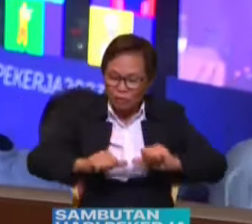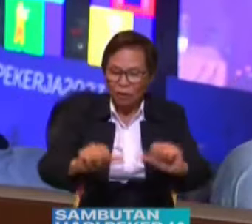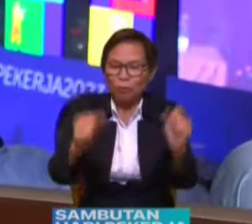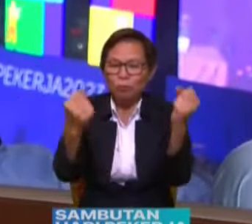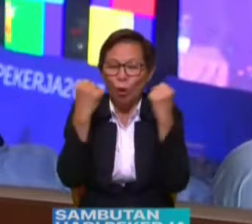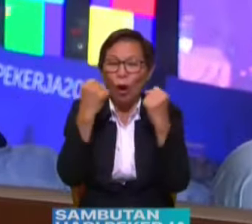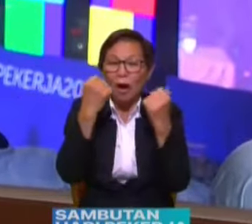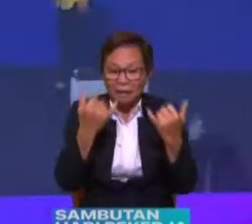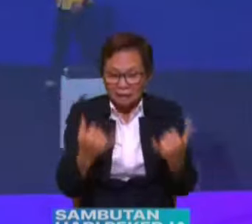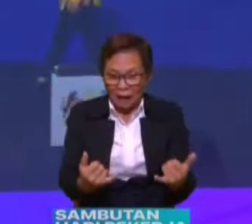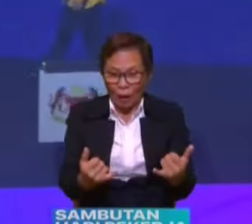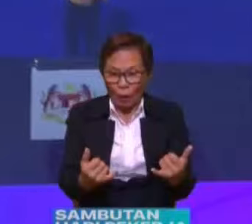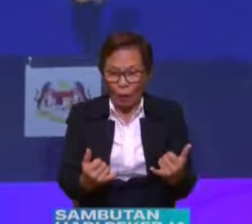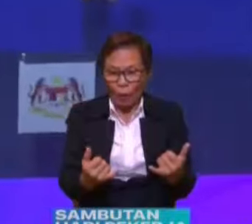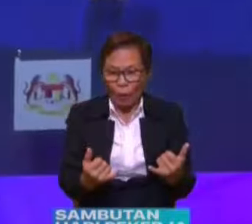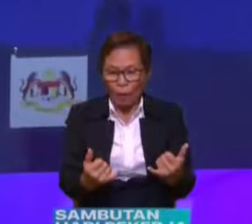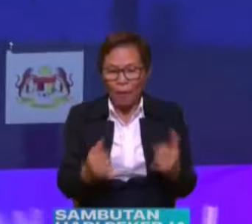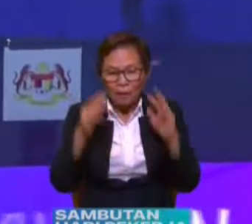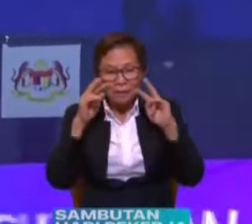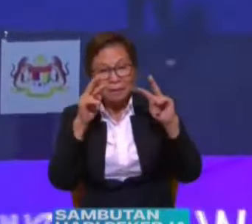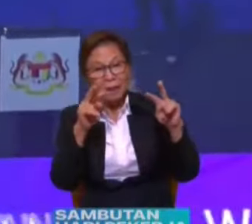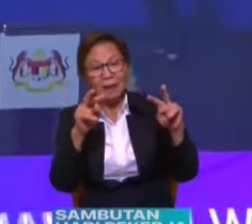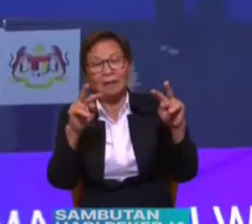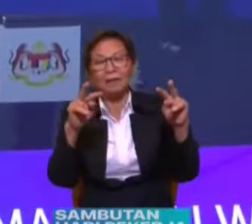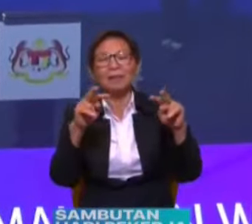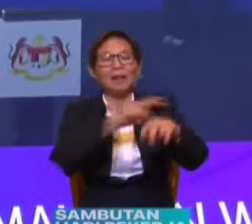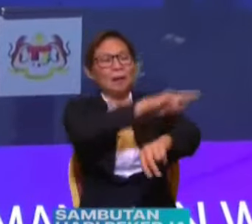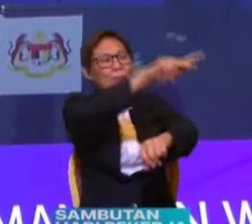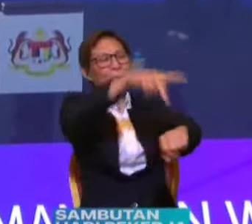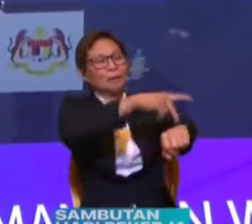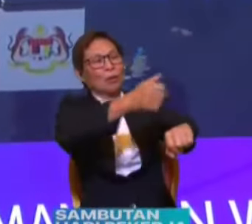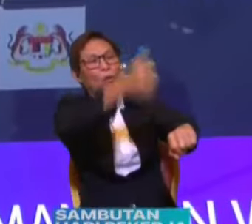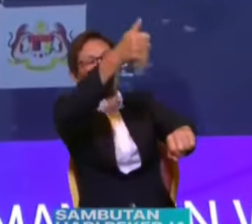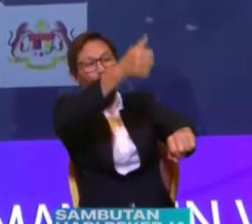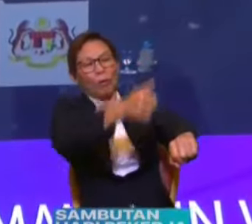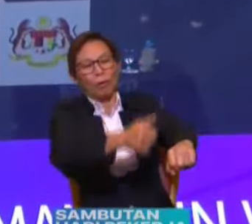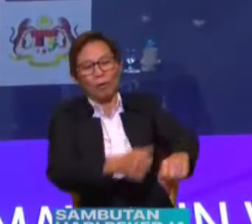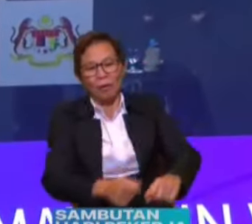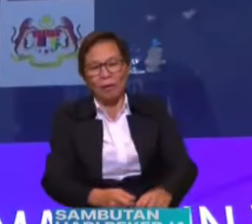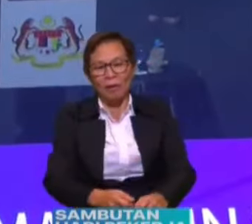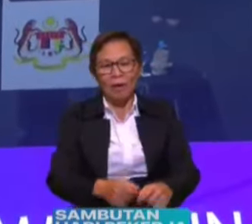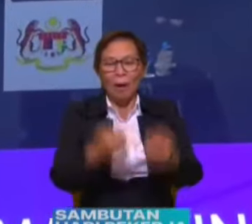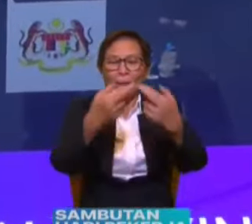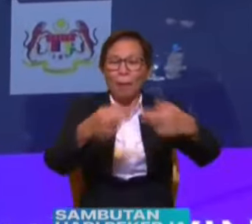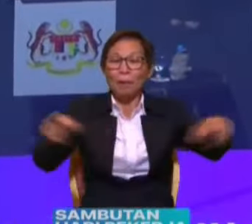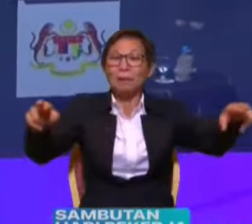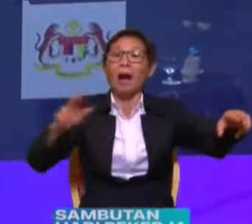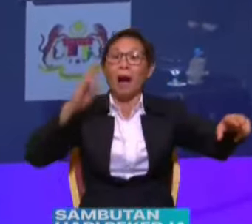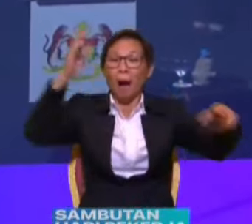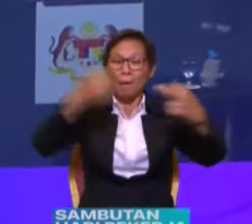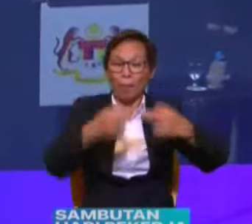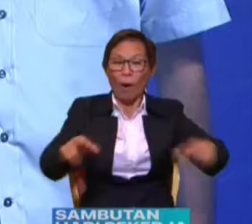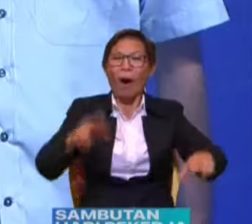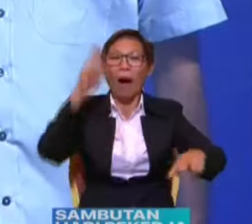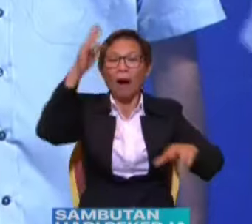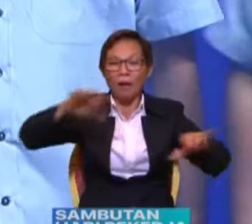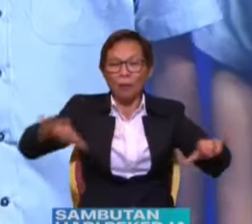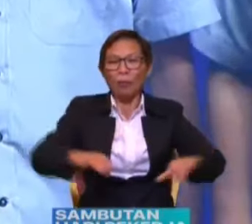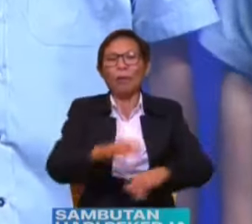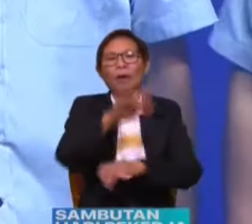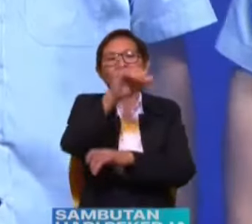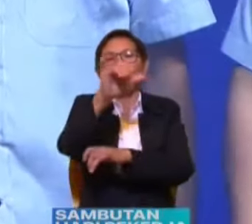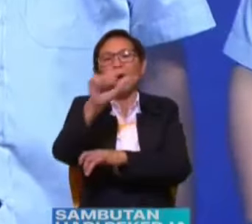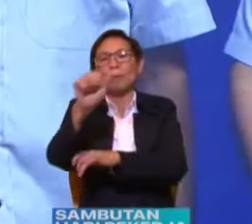Dan ketika ini, apa yang anda boleh saksikan di pentas utama adalah gimmick pelancaran yang akan dilaksanakan oleh Yang